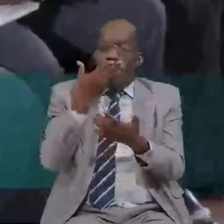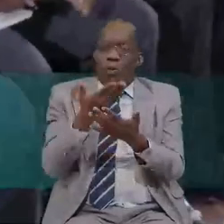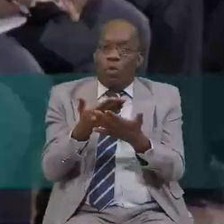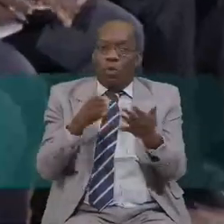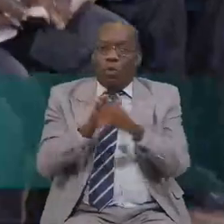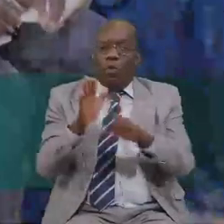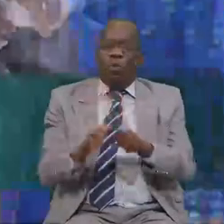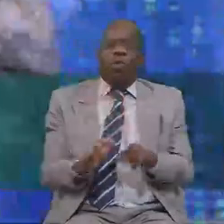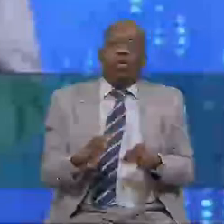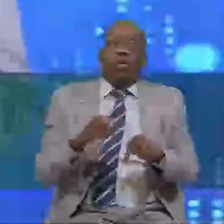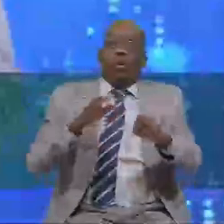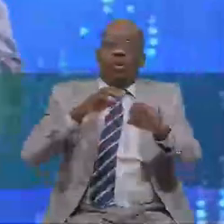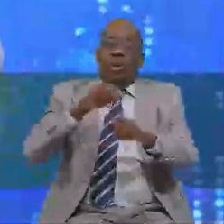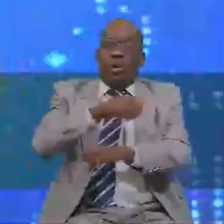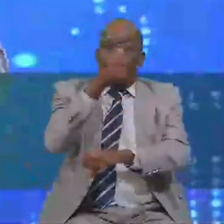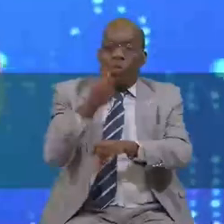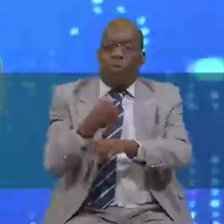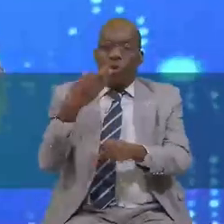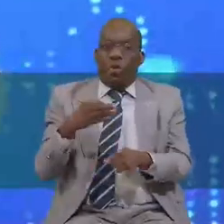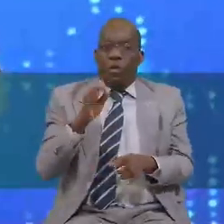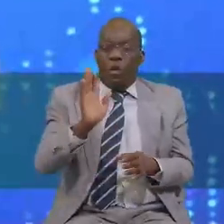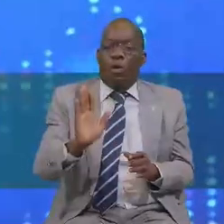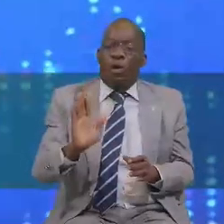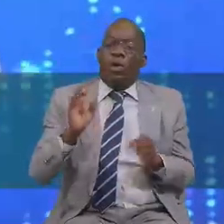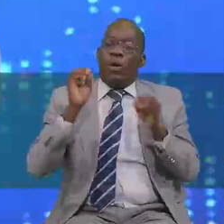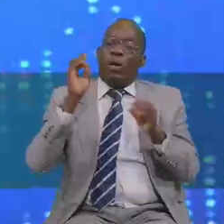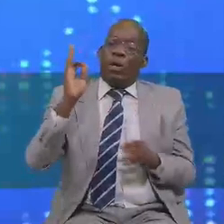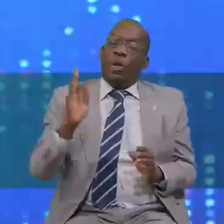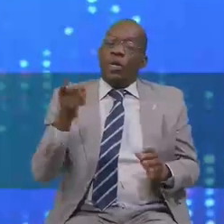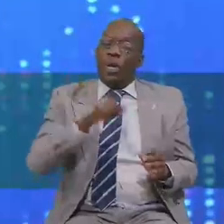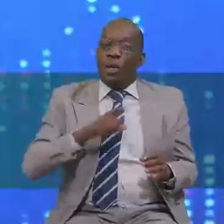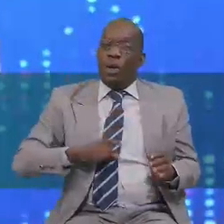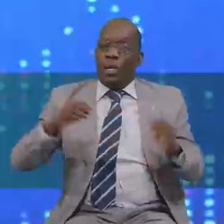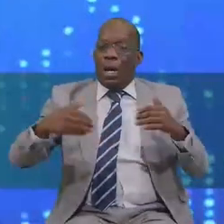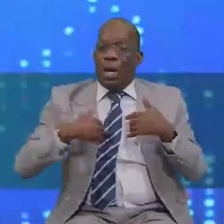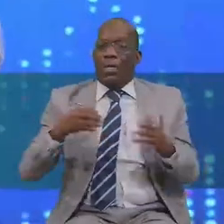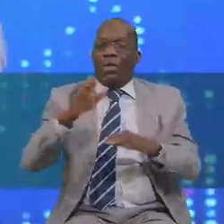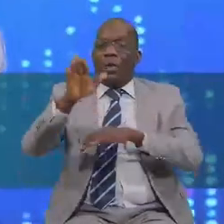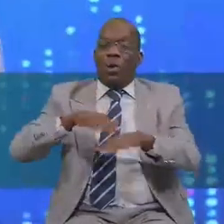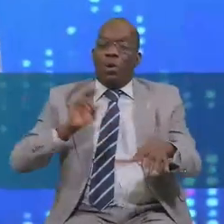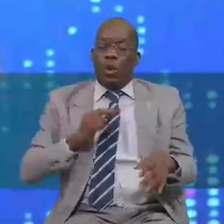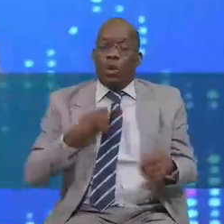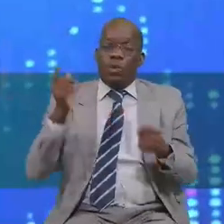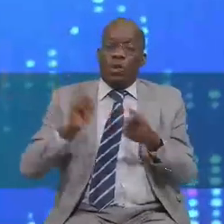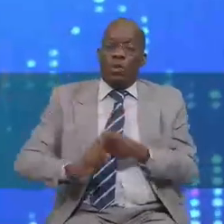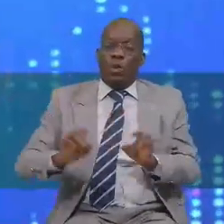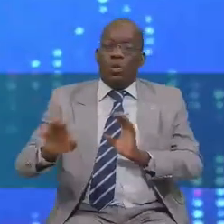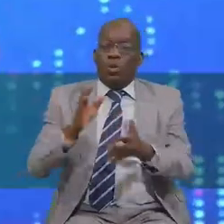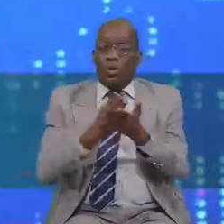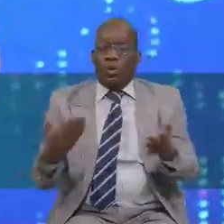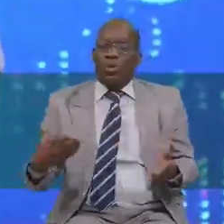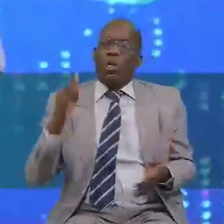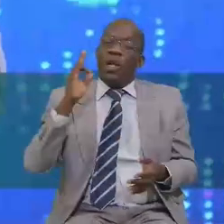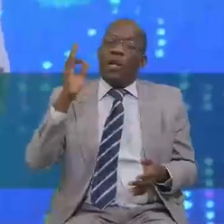ministère. Nous avons un ministère, nous avons une vocation. Dieu nous a appelés à faire quelque chose. Les exploits,